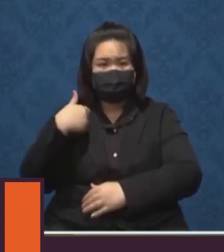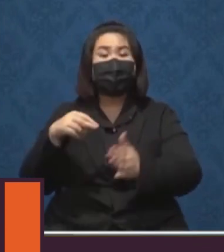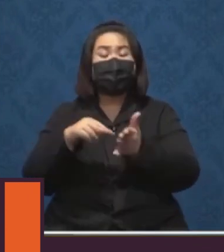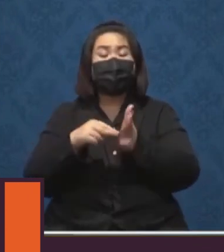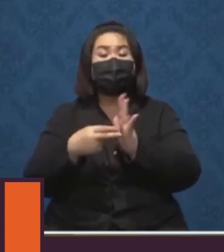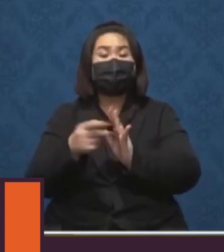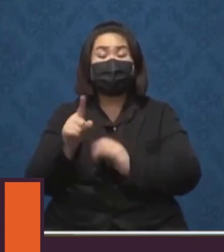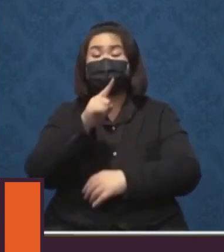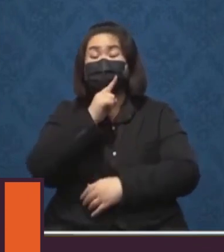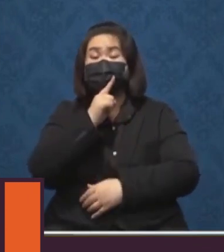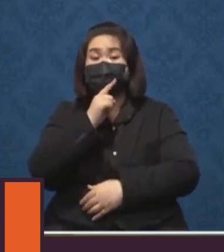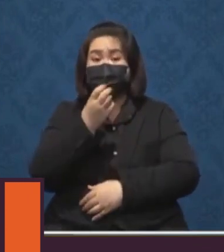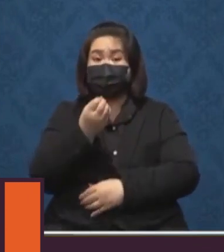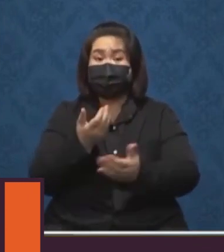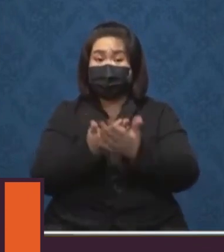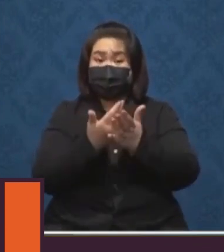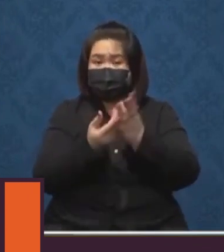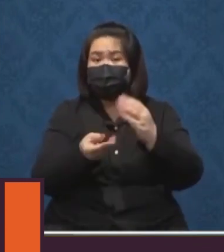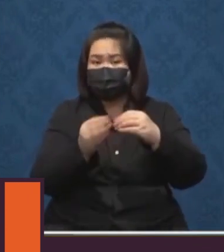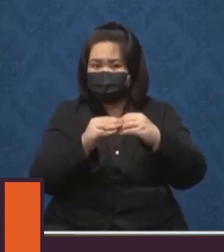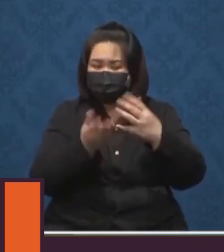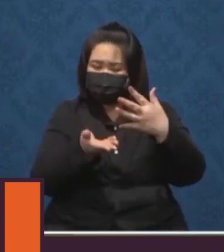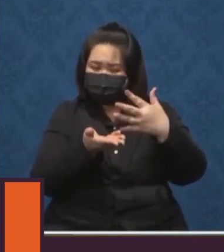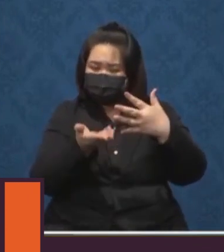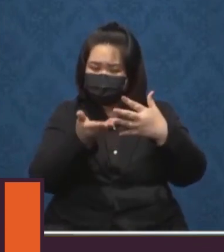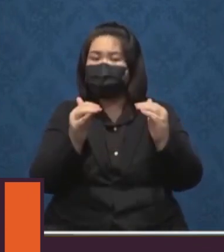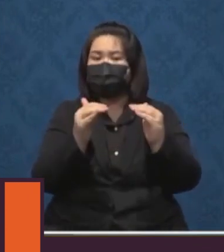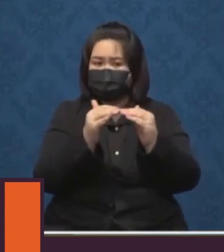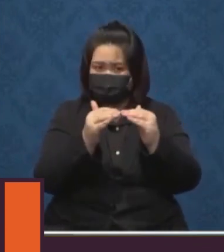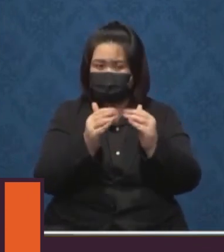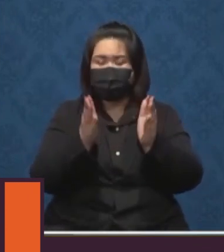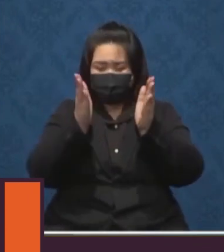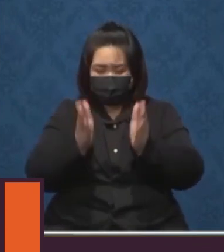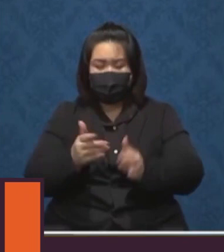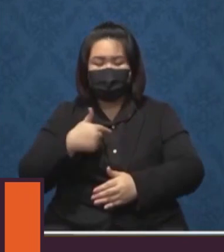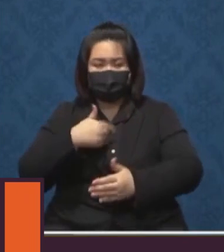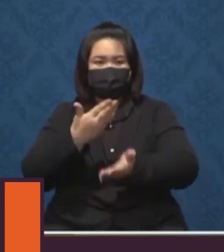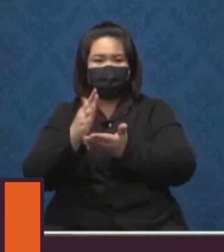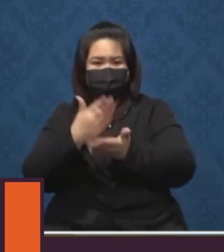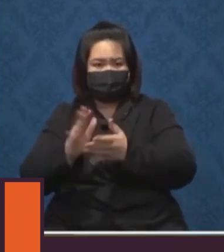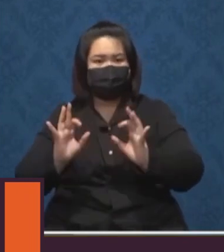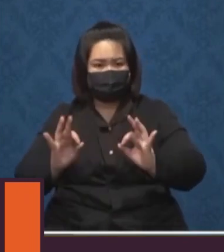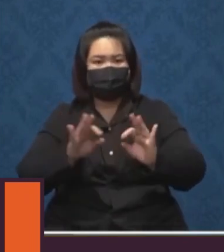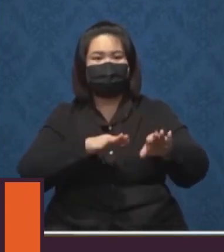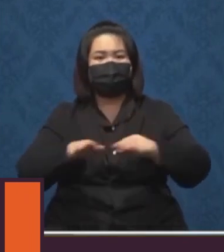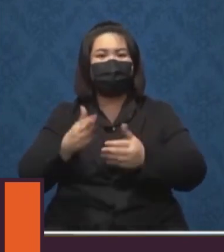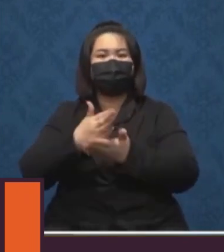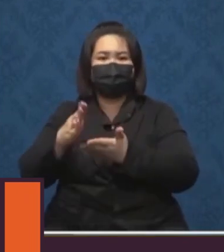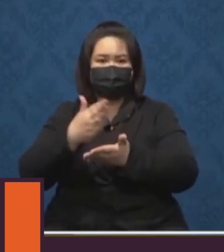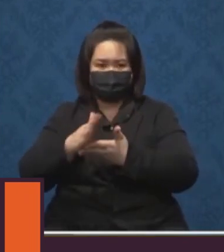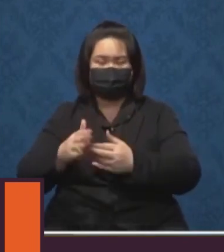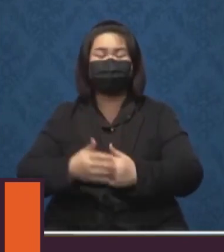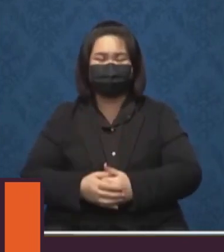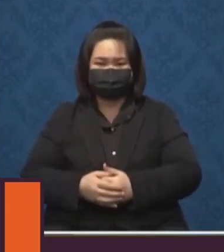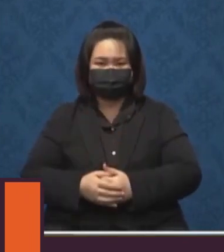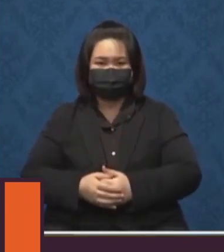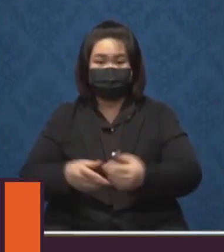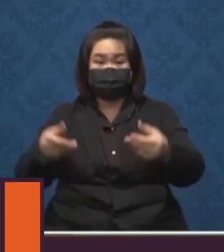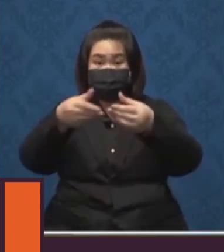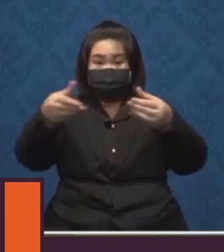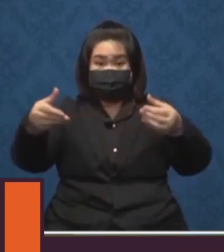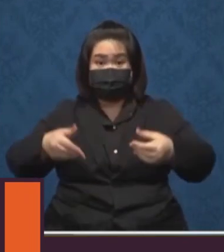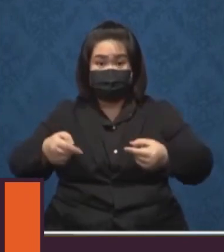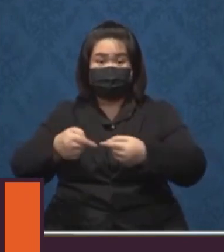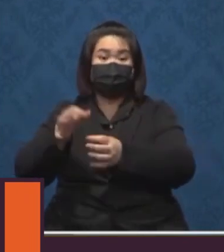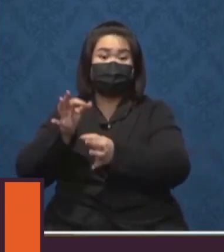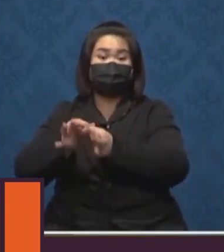หากเราคิดอัตราเงินเพิ่มที่เป็นธรรมก็จะทำให้ลูกหนี้นั้นพร้อมที่จะชำระหนี้มากขึ้นครับและจากรายงานของธนาคารแห่งประเ